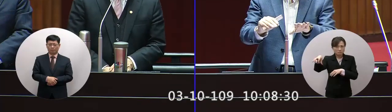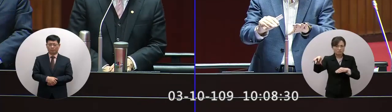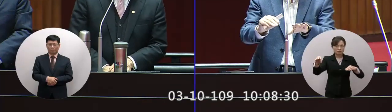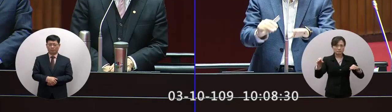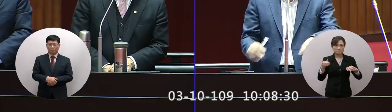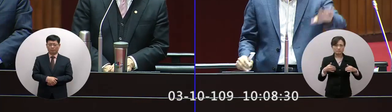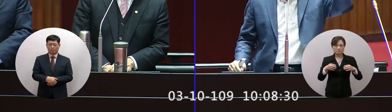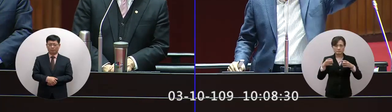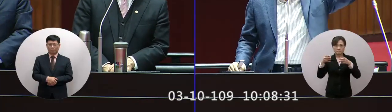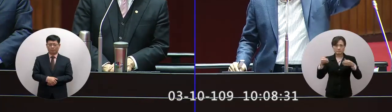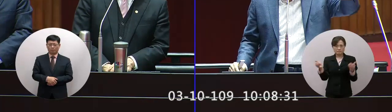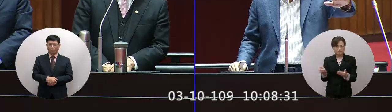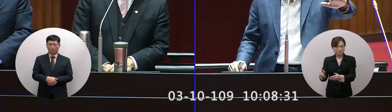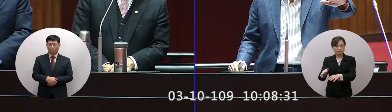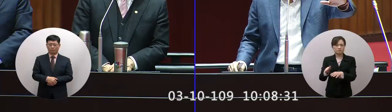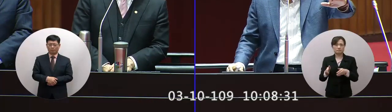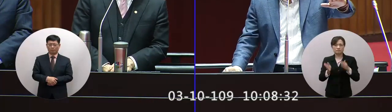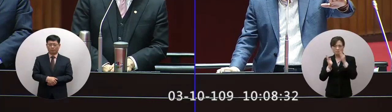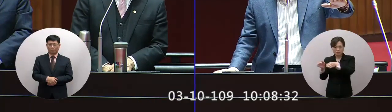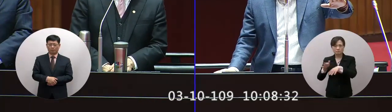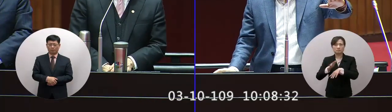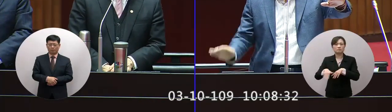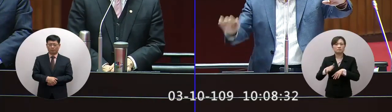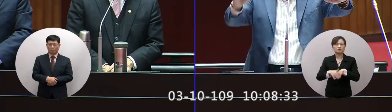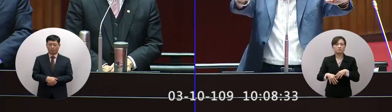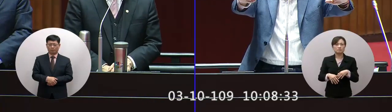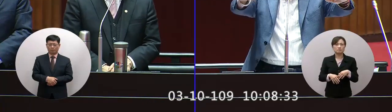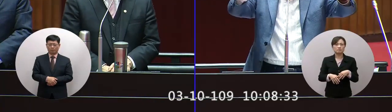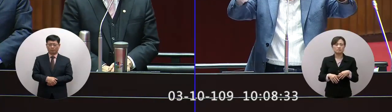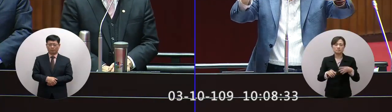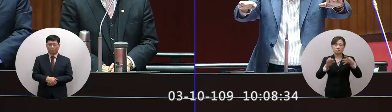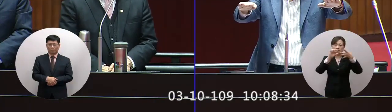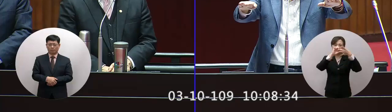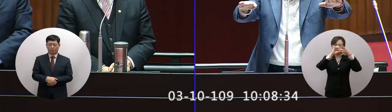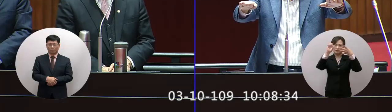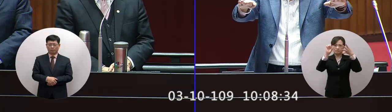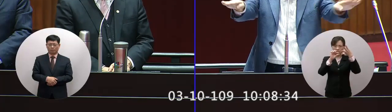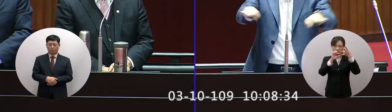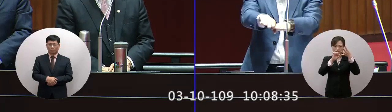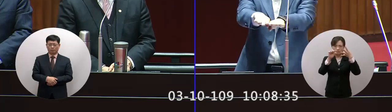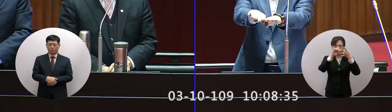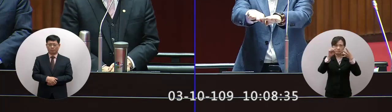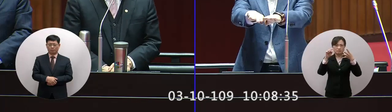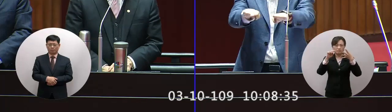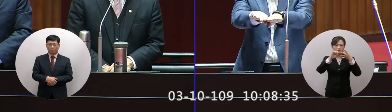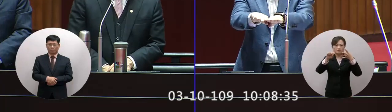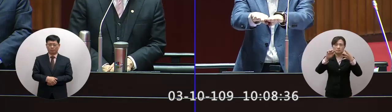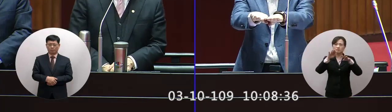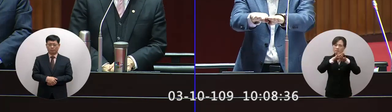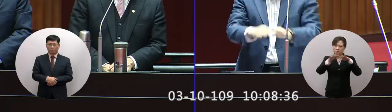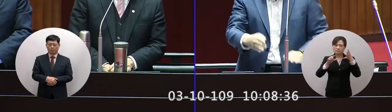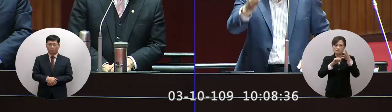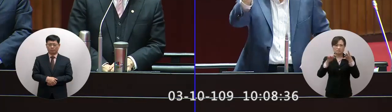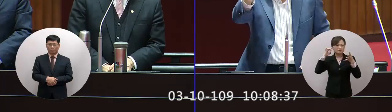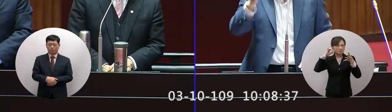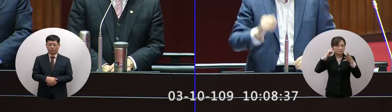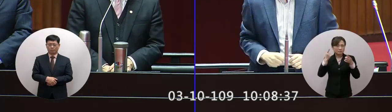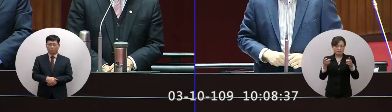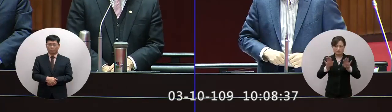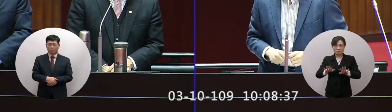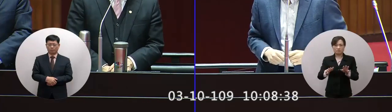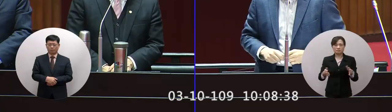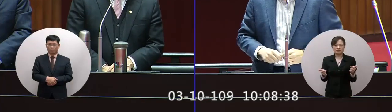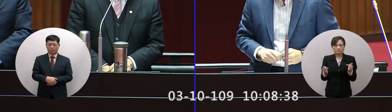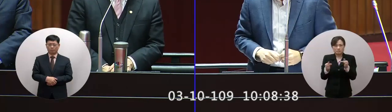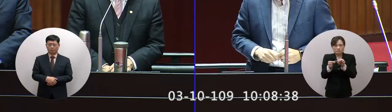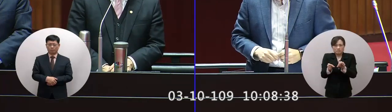生冲突了。第四类最吵杂的跟第二类需要安静的，他们直接在一起了，交接了。所以在